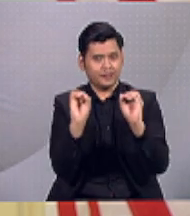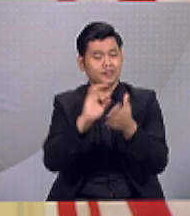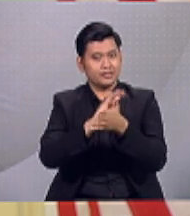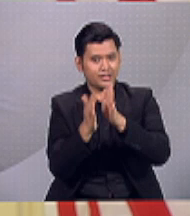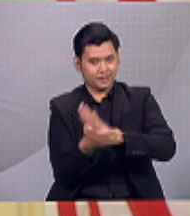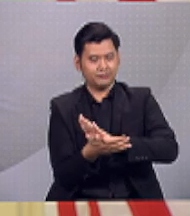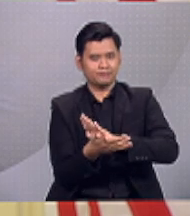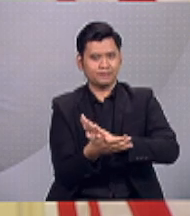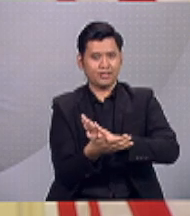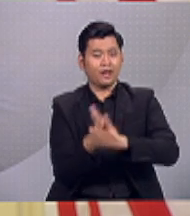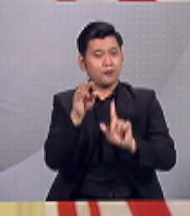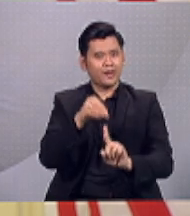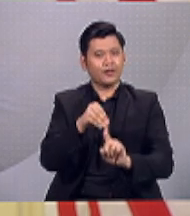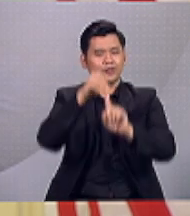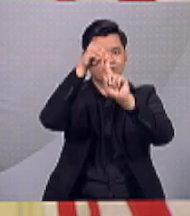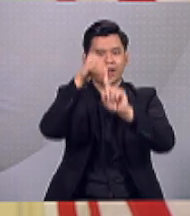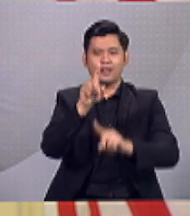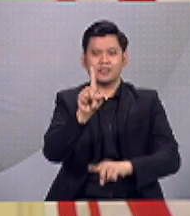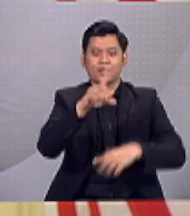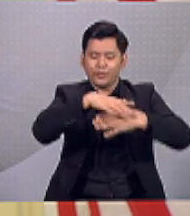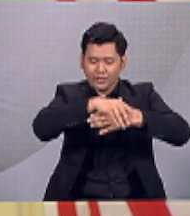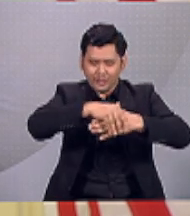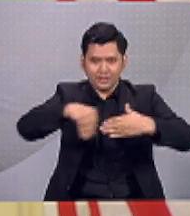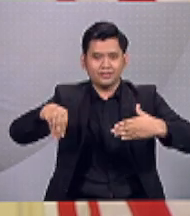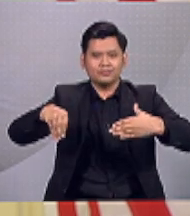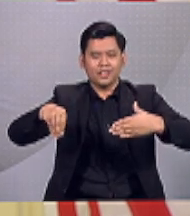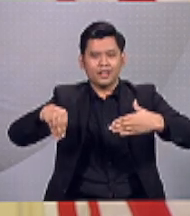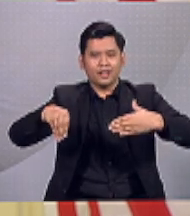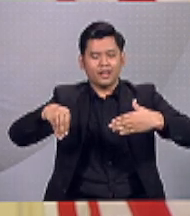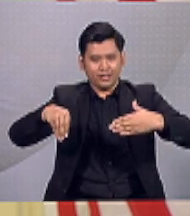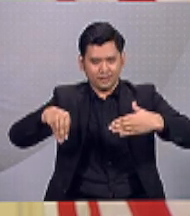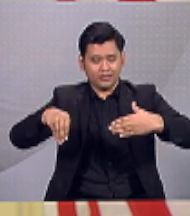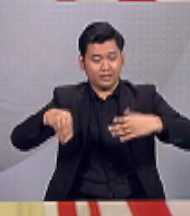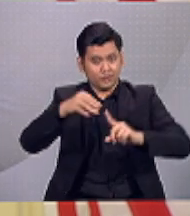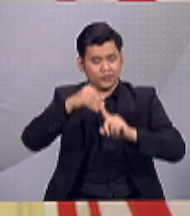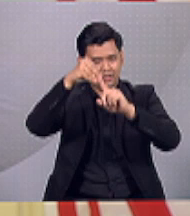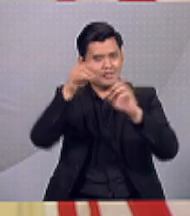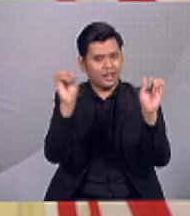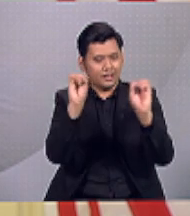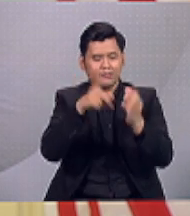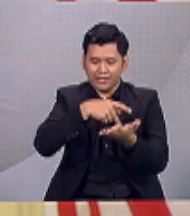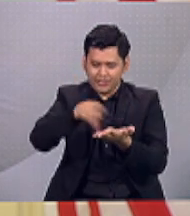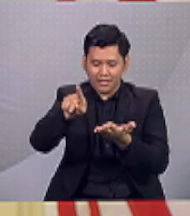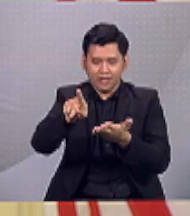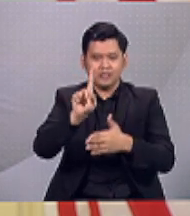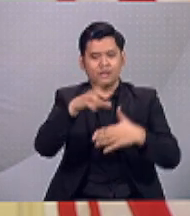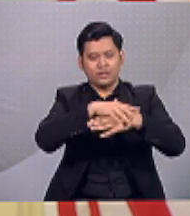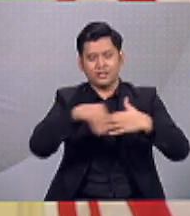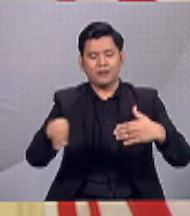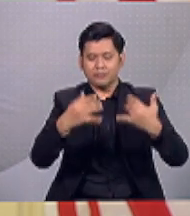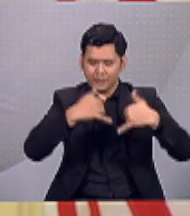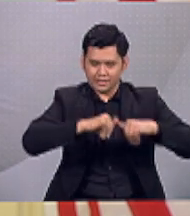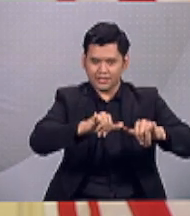itu pengecualian RM1 itu dikekalkan. Tidak ada perubahan. Masih